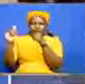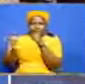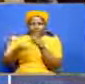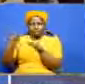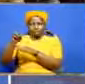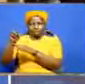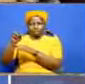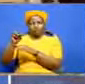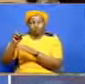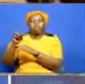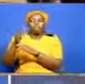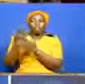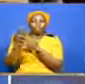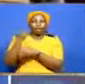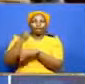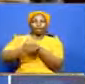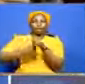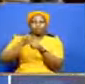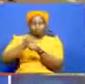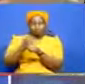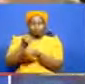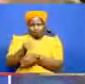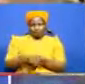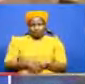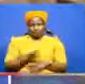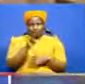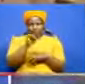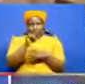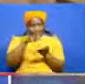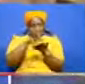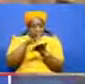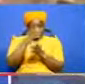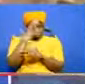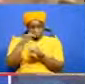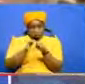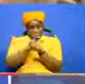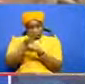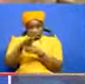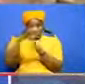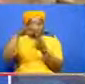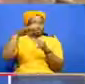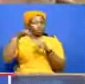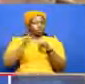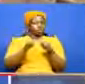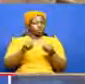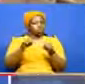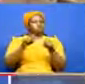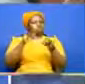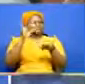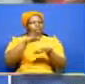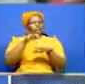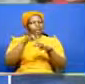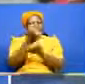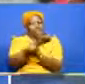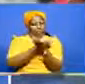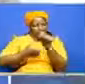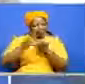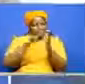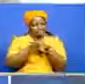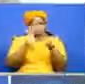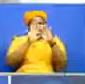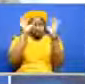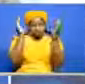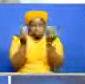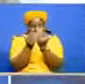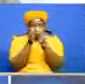uliotangulia. Hali hiyo ilitokana na janga la ugonjwa wa COVID-19 ambalo linaendelea kuathiri uchumi duniani. Rais